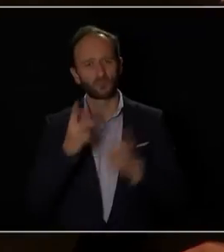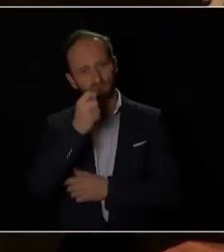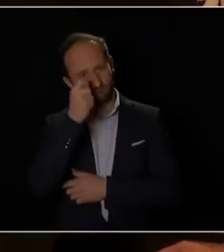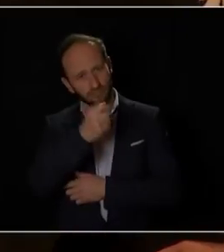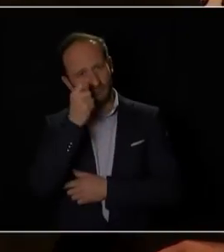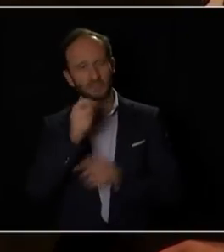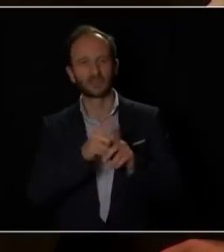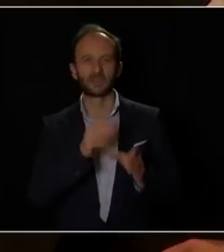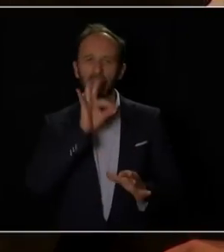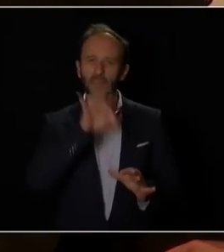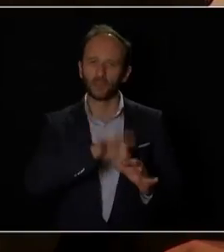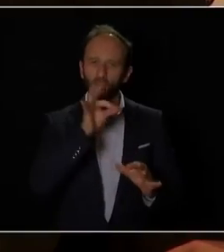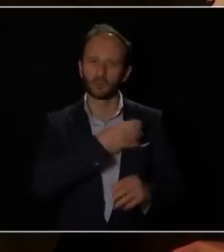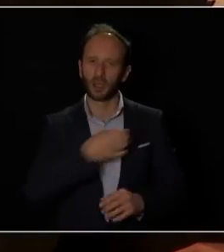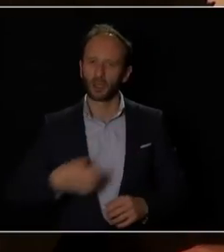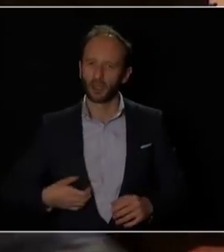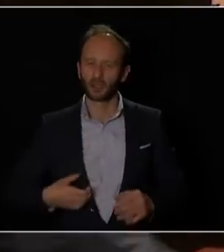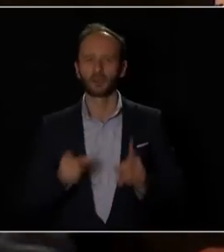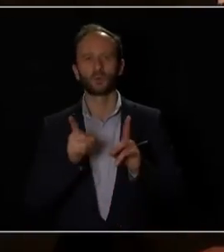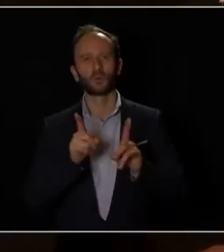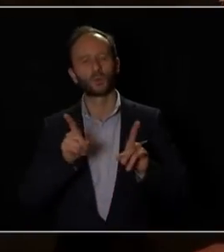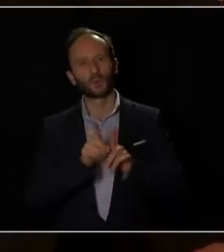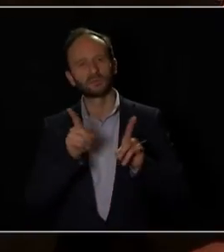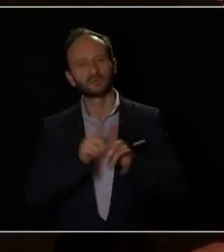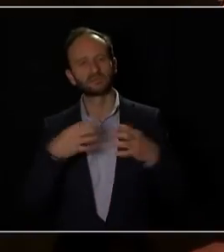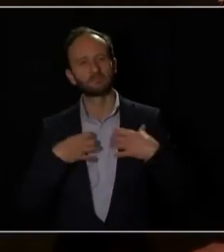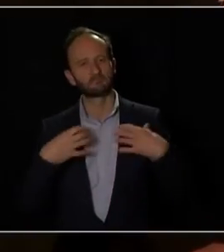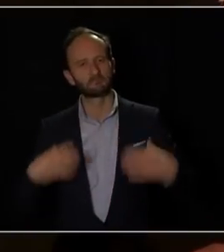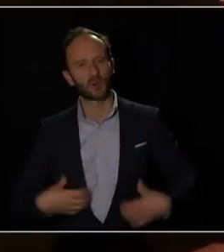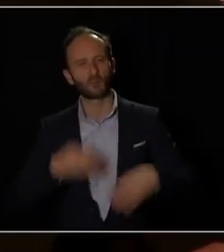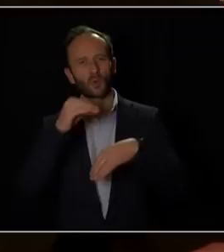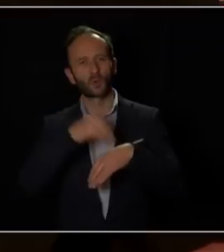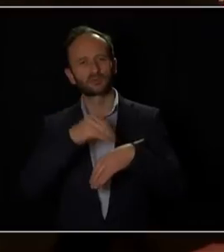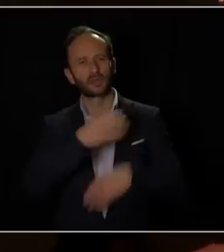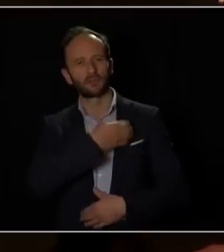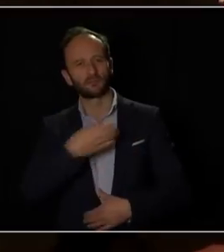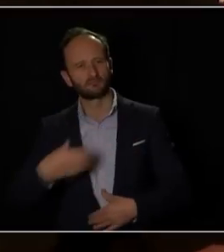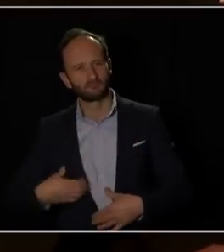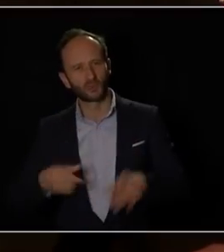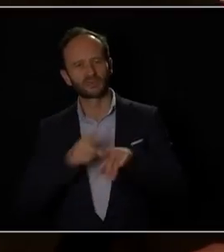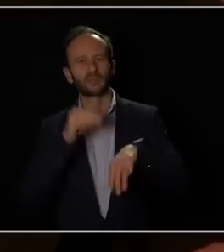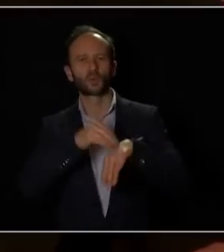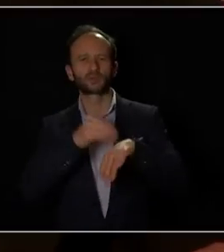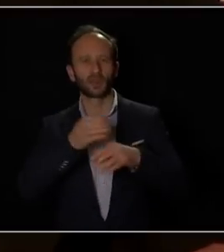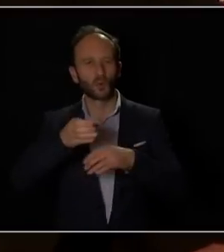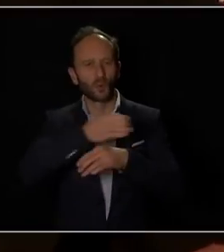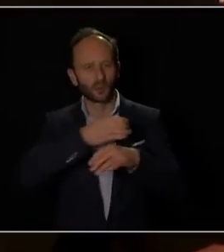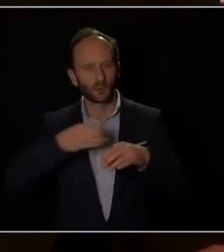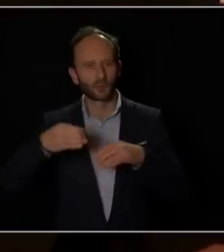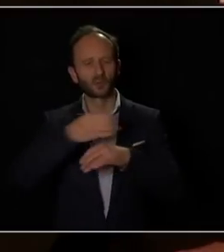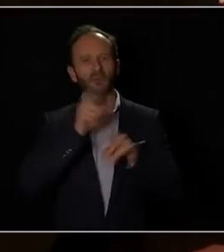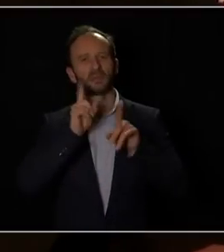les maires. Je voudrais saluer les membres du conseil municipal et du conseil communautaire, les représentants